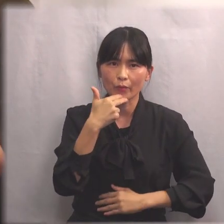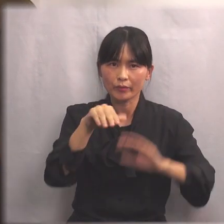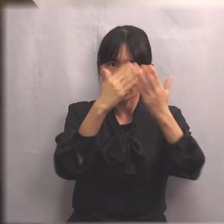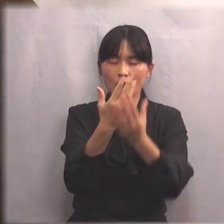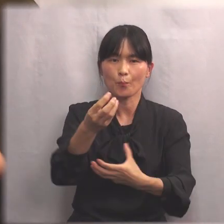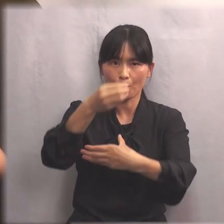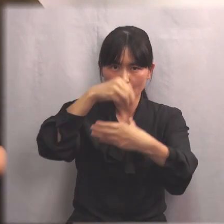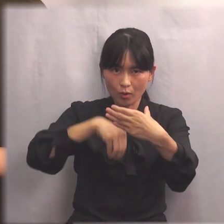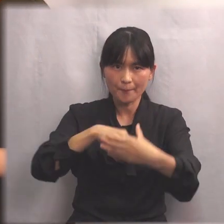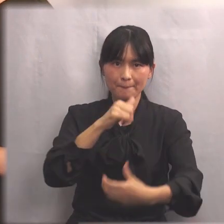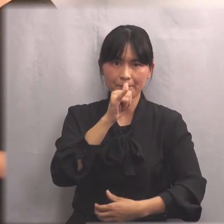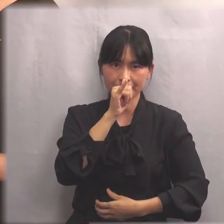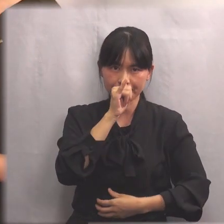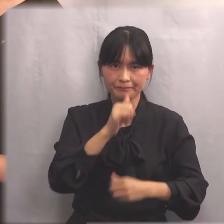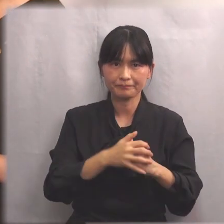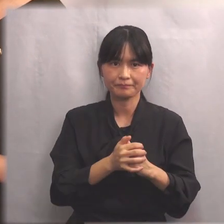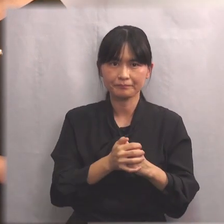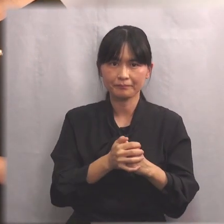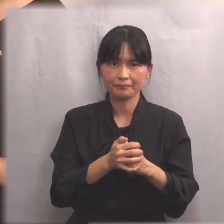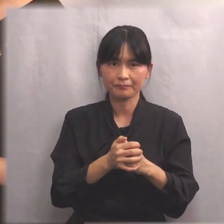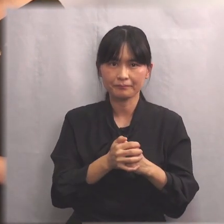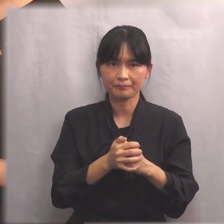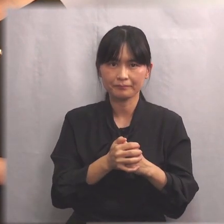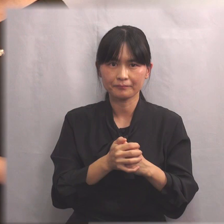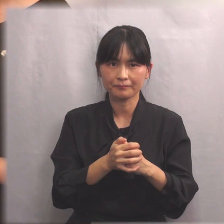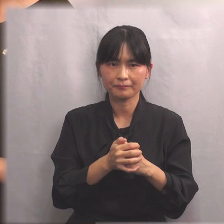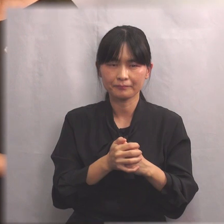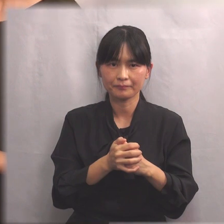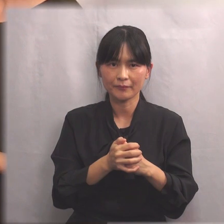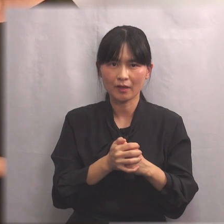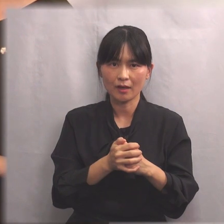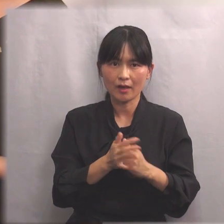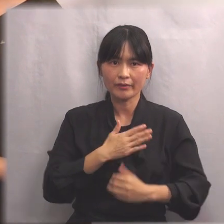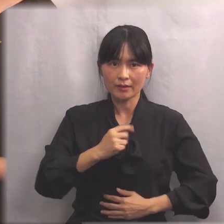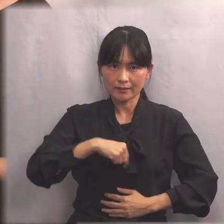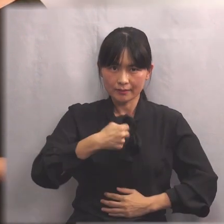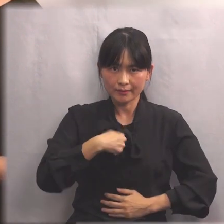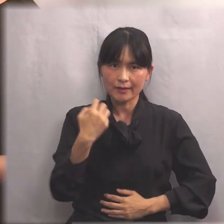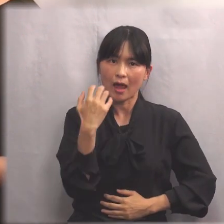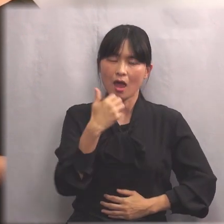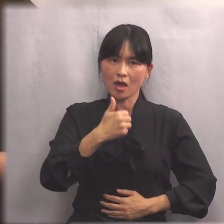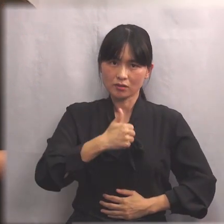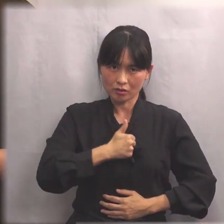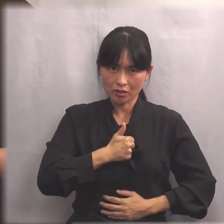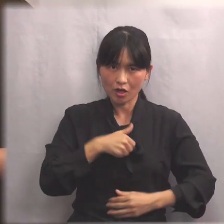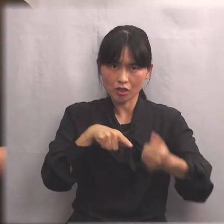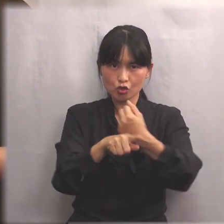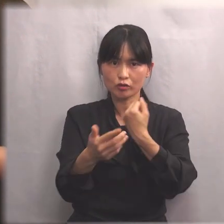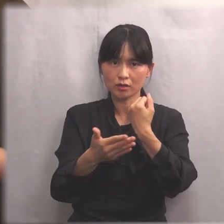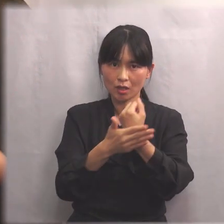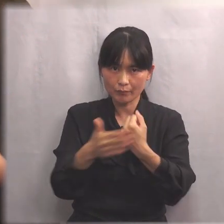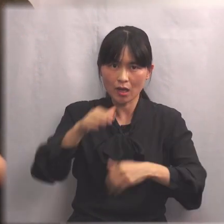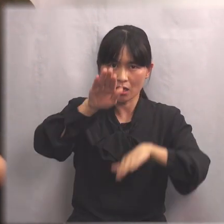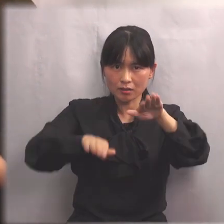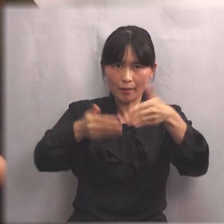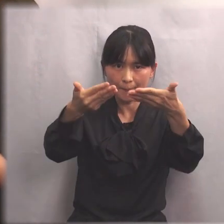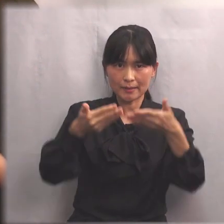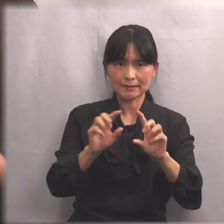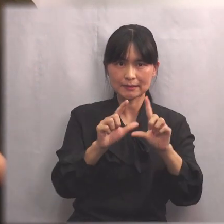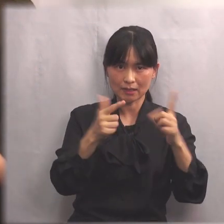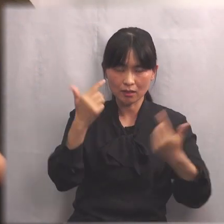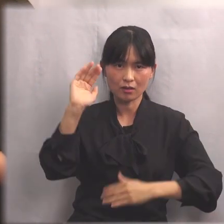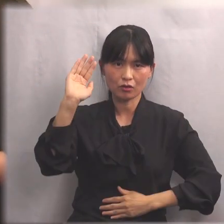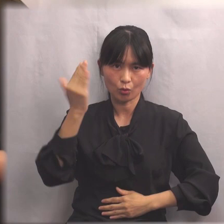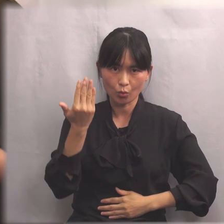없이 오롯이 들어간 제안이라고 말씀드릴 수도 있을 텐데요. 어떠한 경우에도 자신의 정체성을 이유로 당내에서